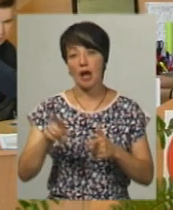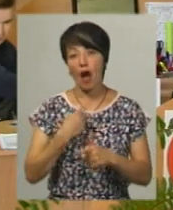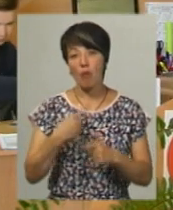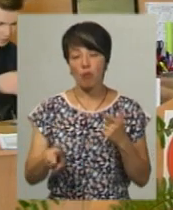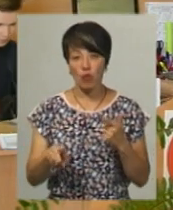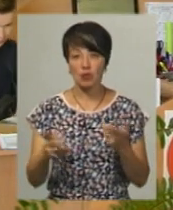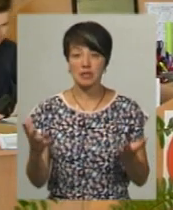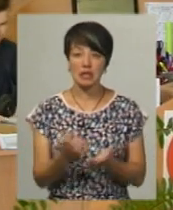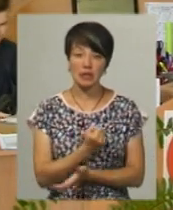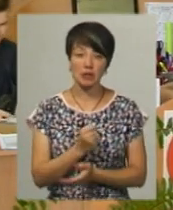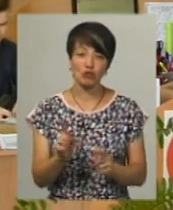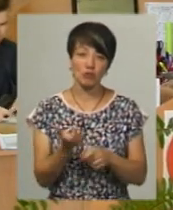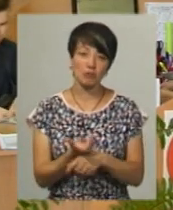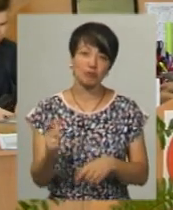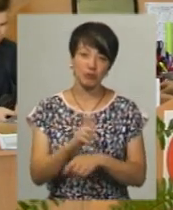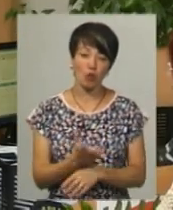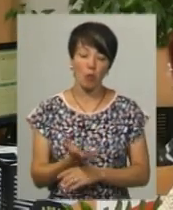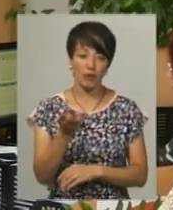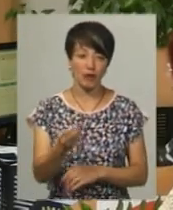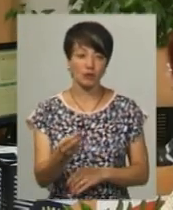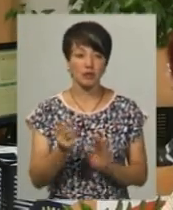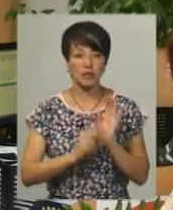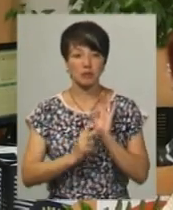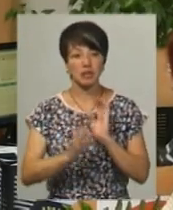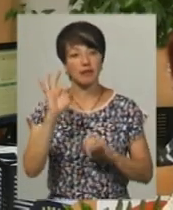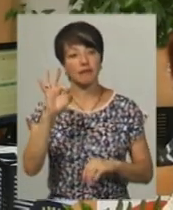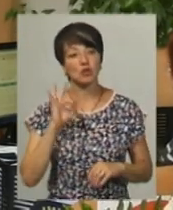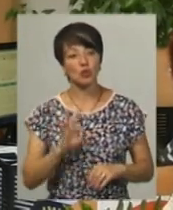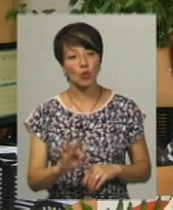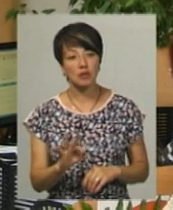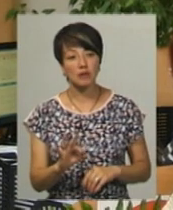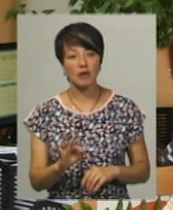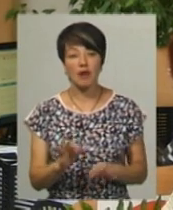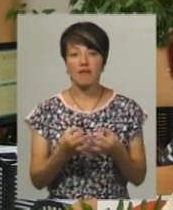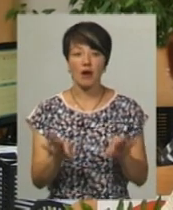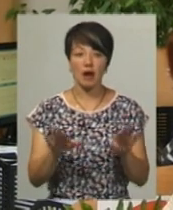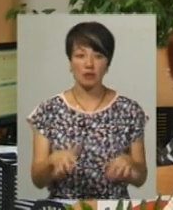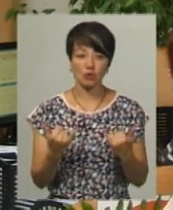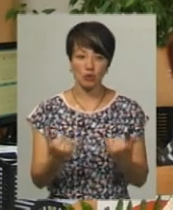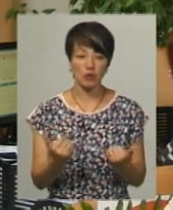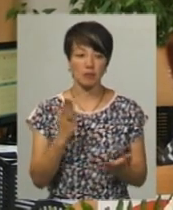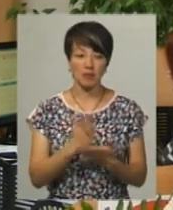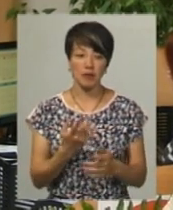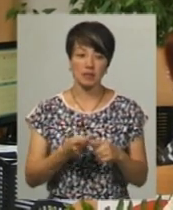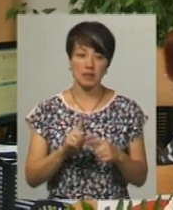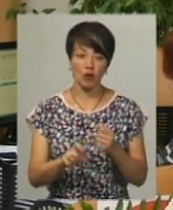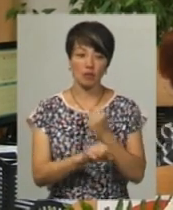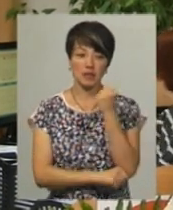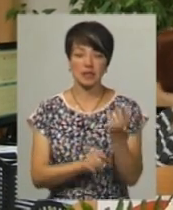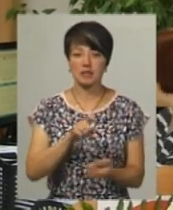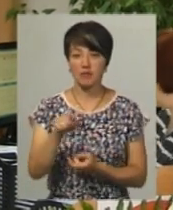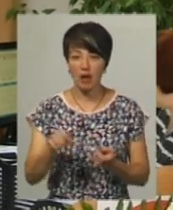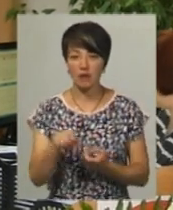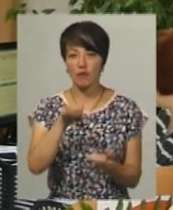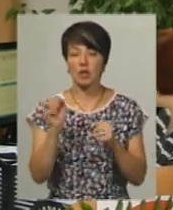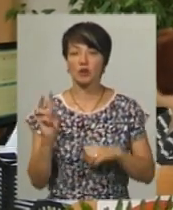або знайти щось більш оплачуване, 70% тих вакансій, які ми сьогодні володіємо, це робітничі, це і зварник,